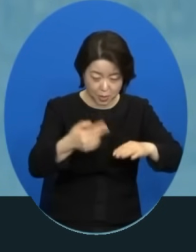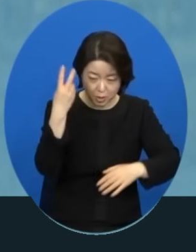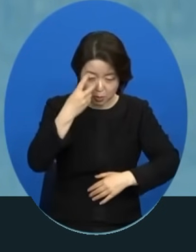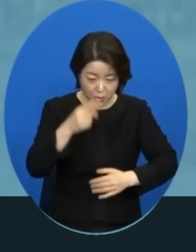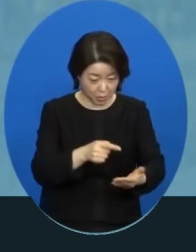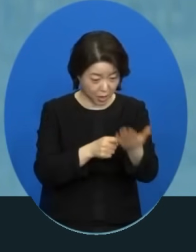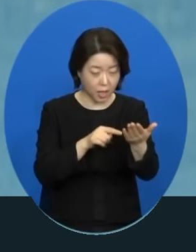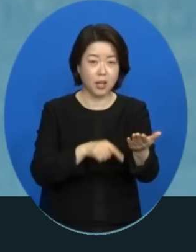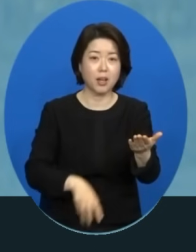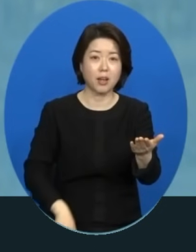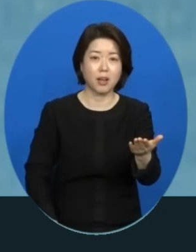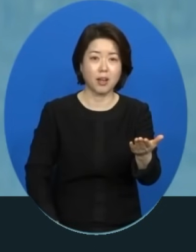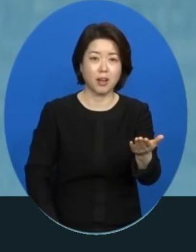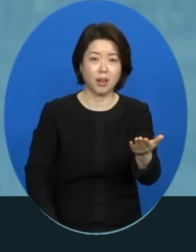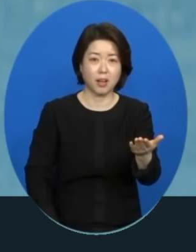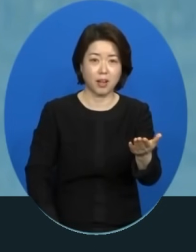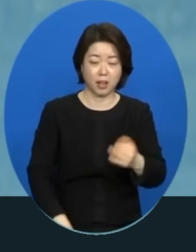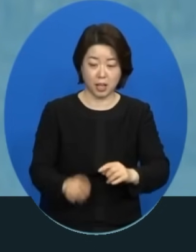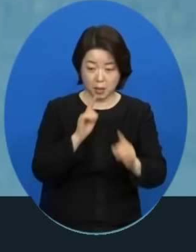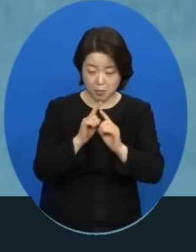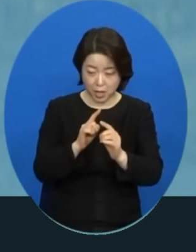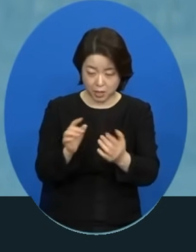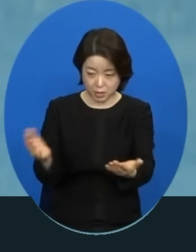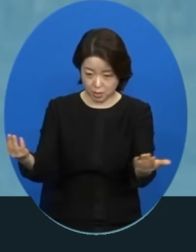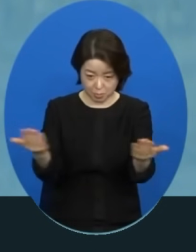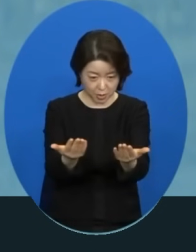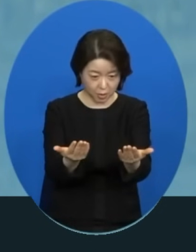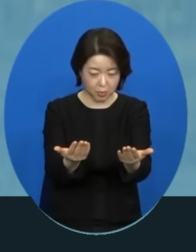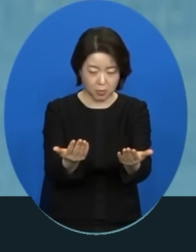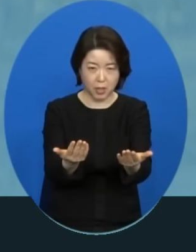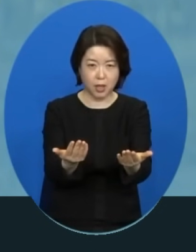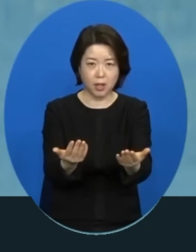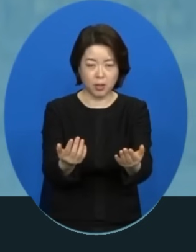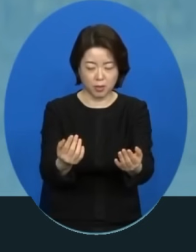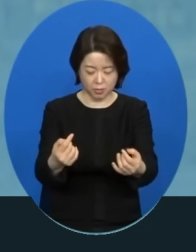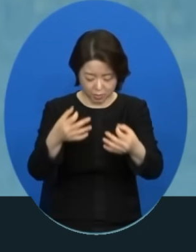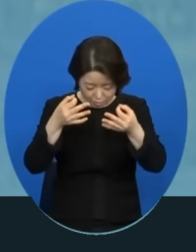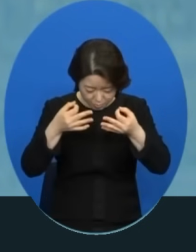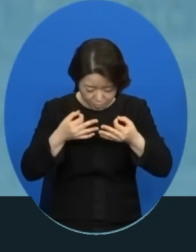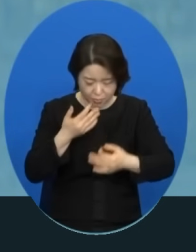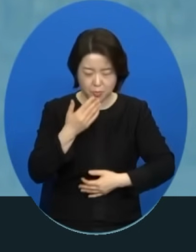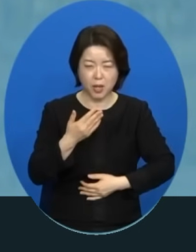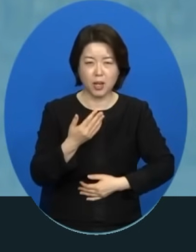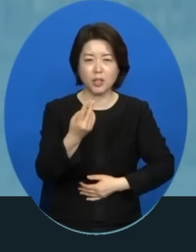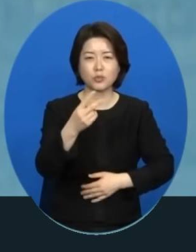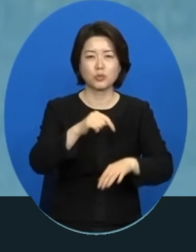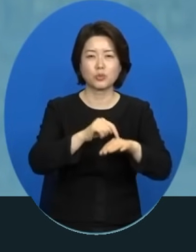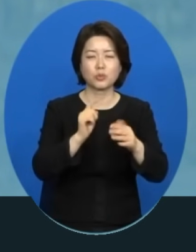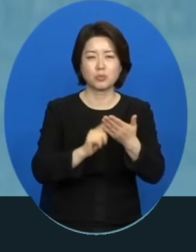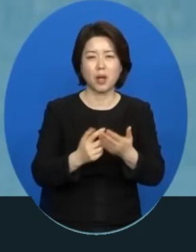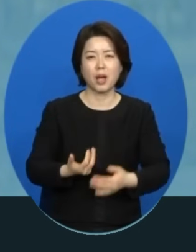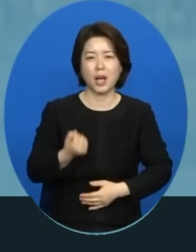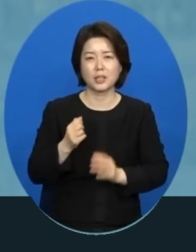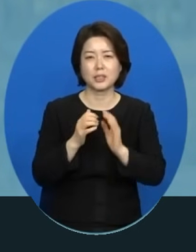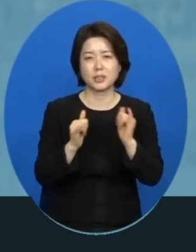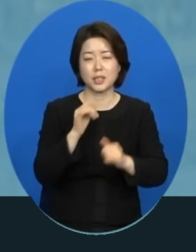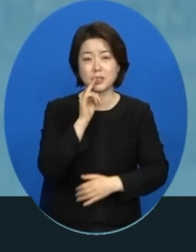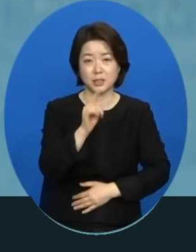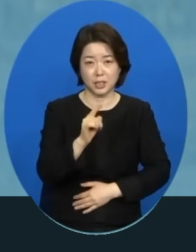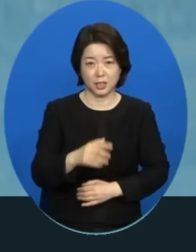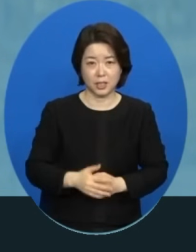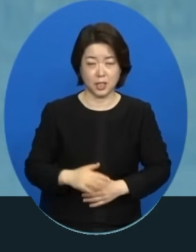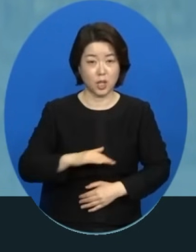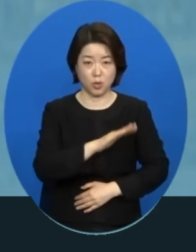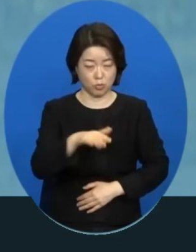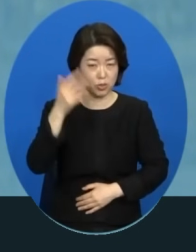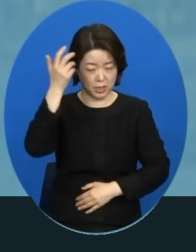나오거든요. 말씀에 비춰보면 딱 진단이 되거든요. 두 마음을 품은 자들아, 우리